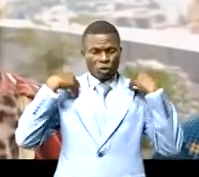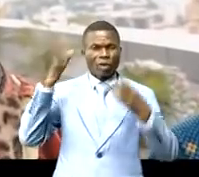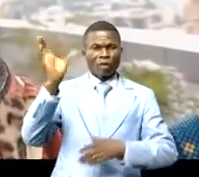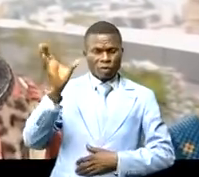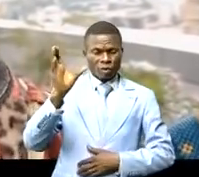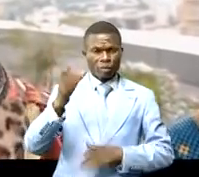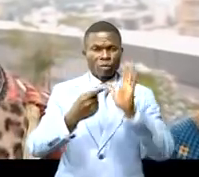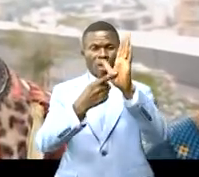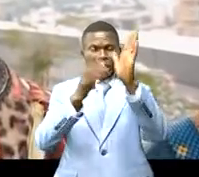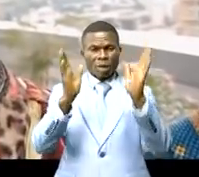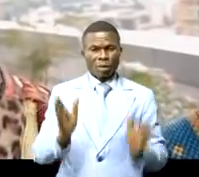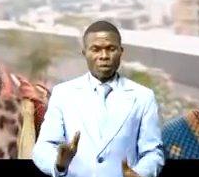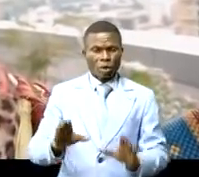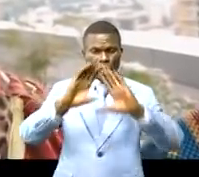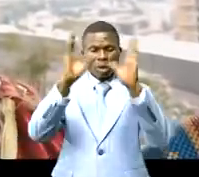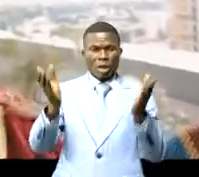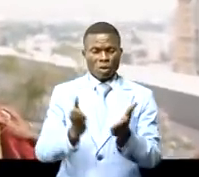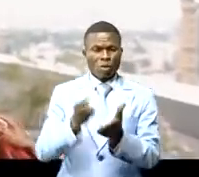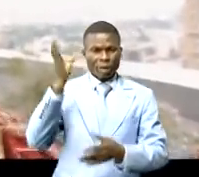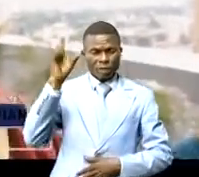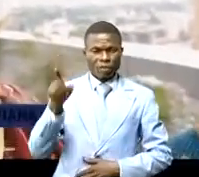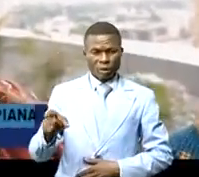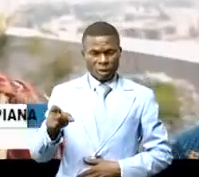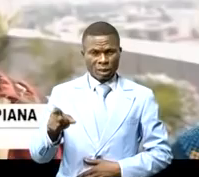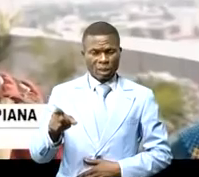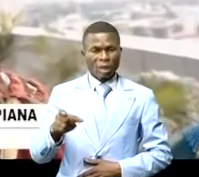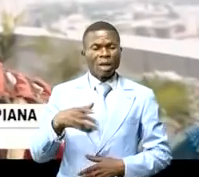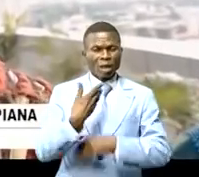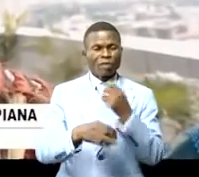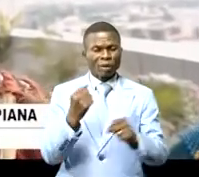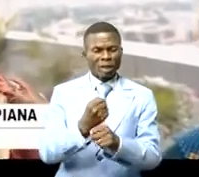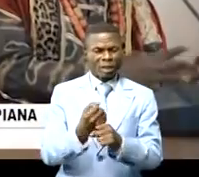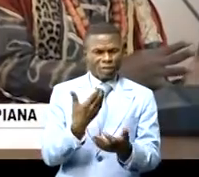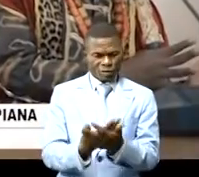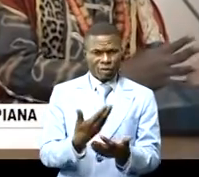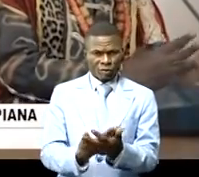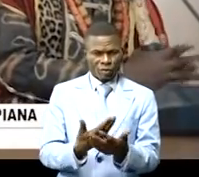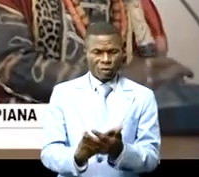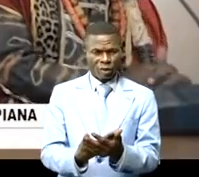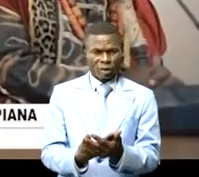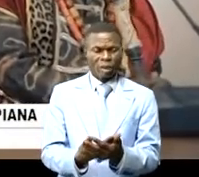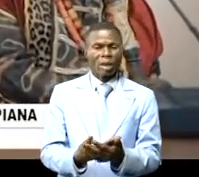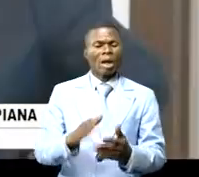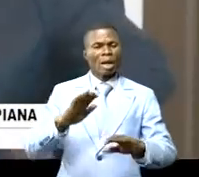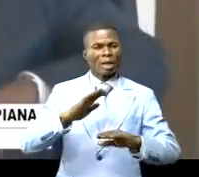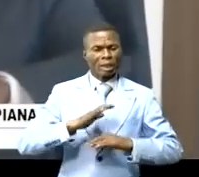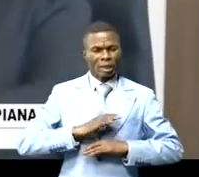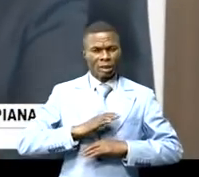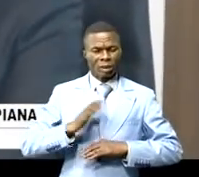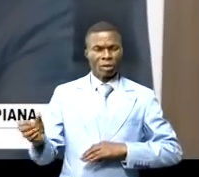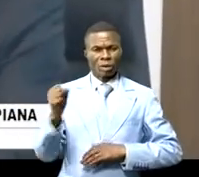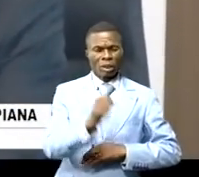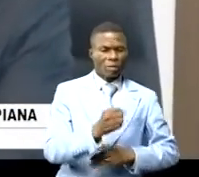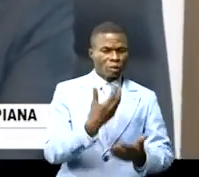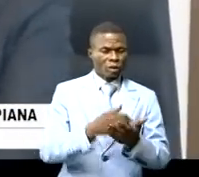ces représentations de la communauté locale, d'accélérer le processus. Il s'est dit favorable à l'investiture rapide